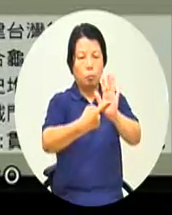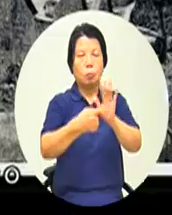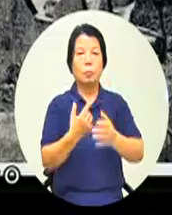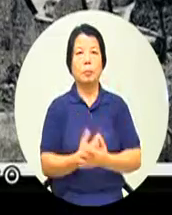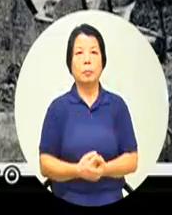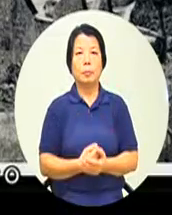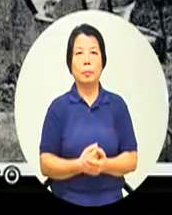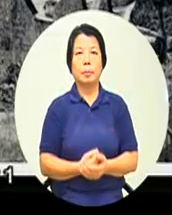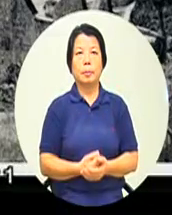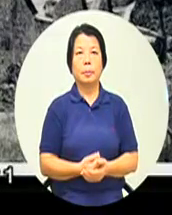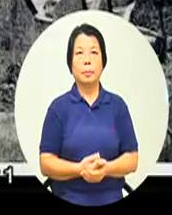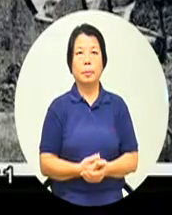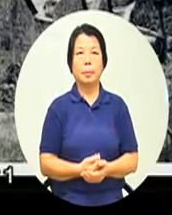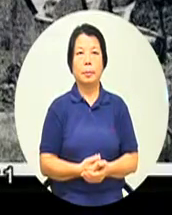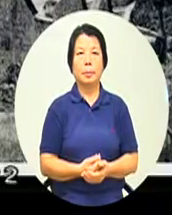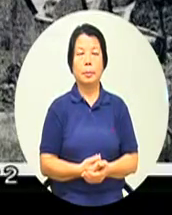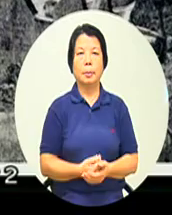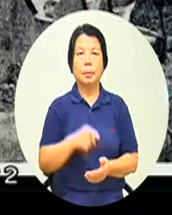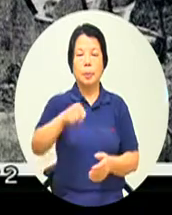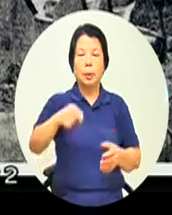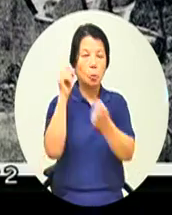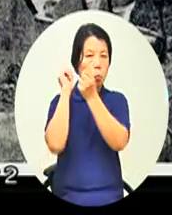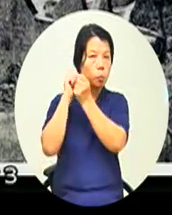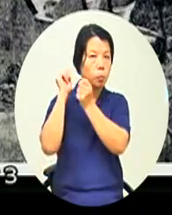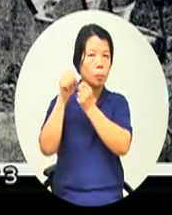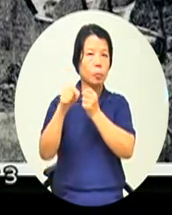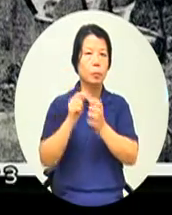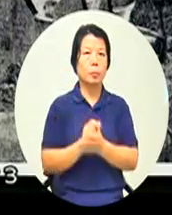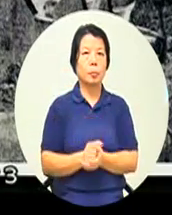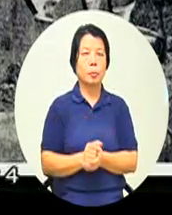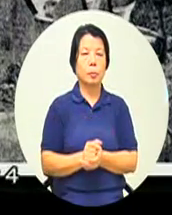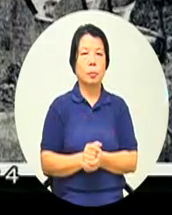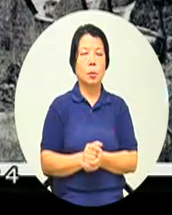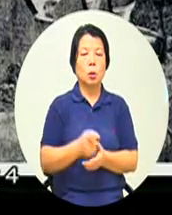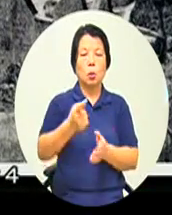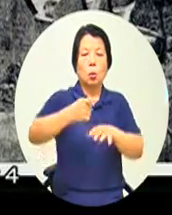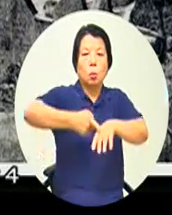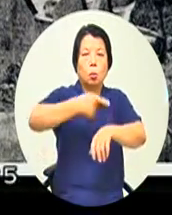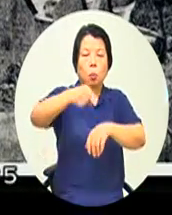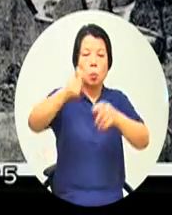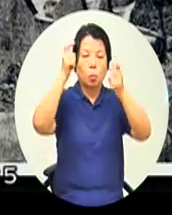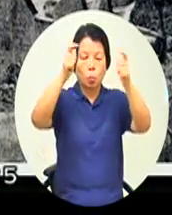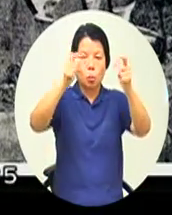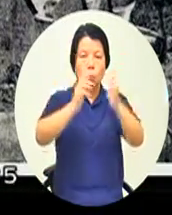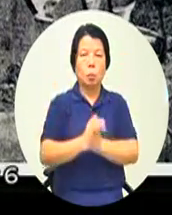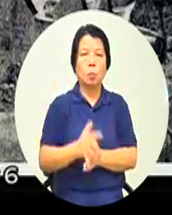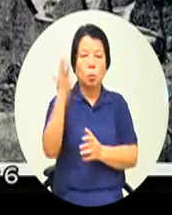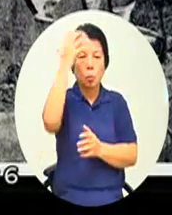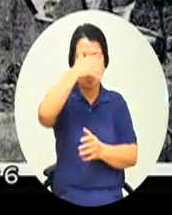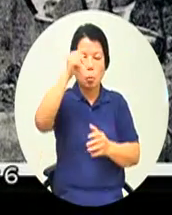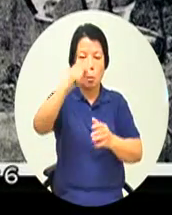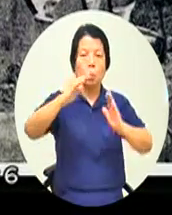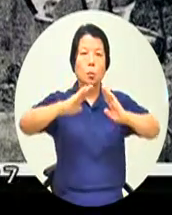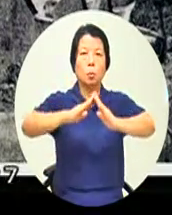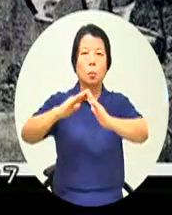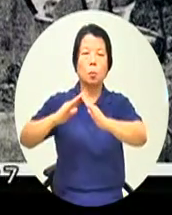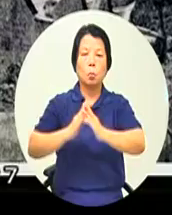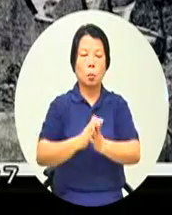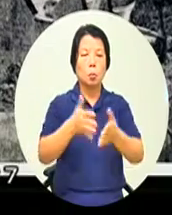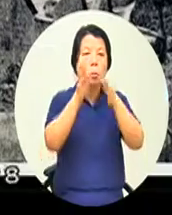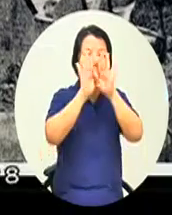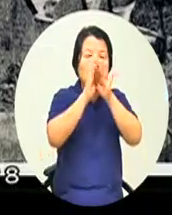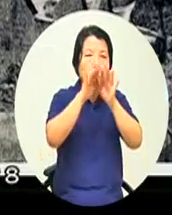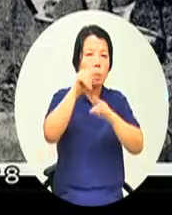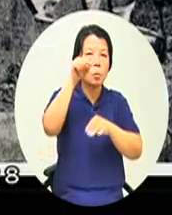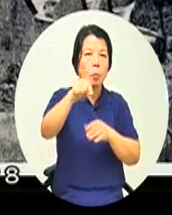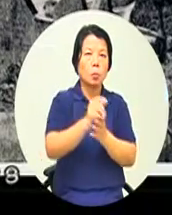那这个是最近我从在那个高雄老屋集的那个脸书上面